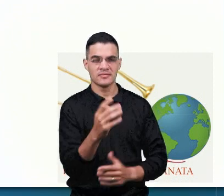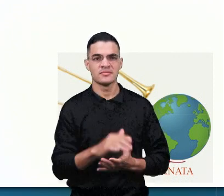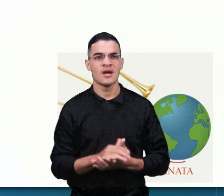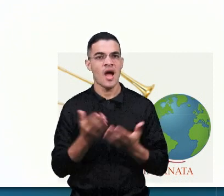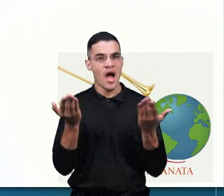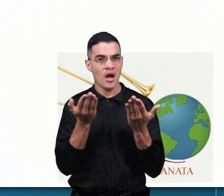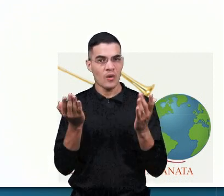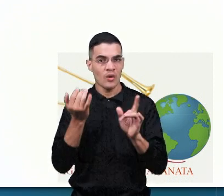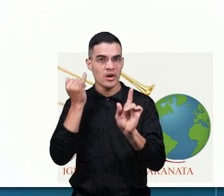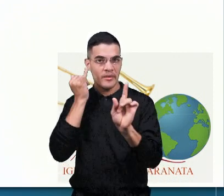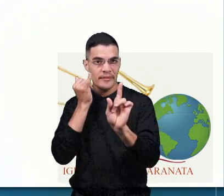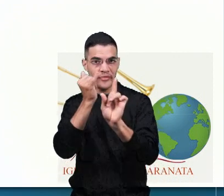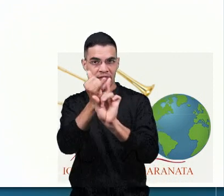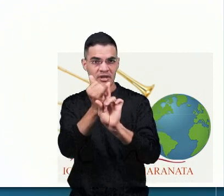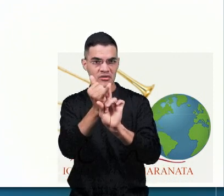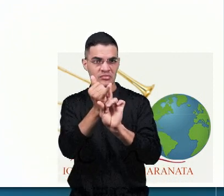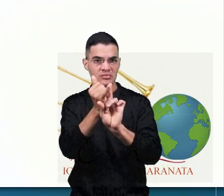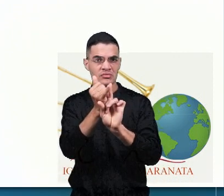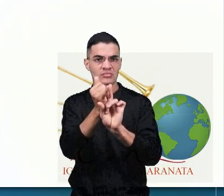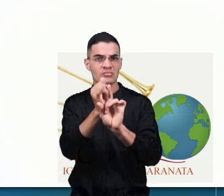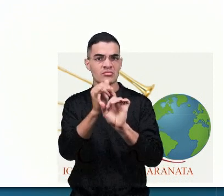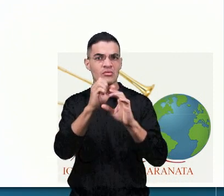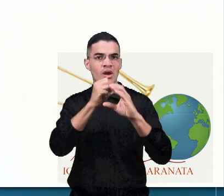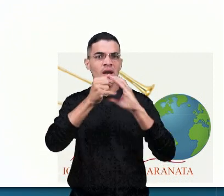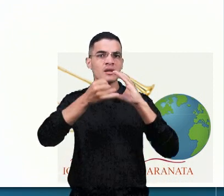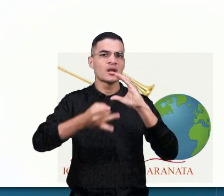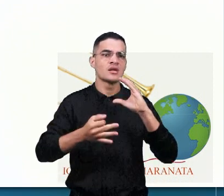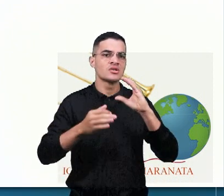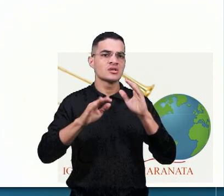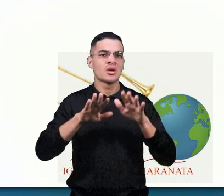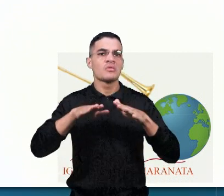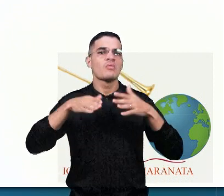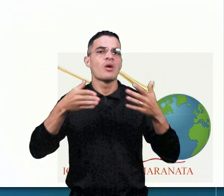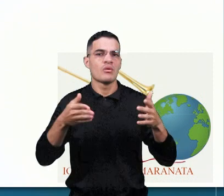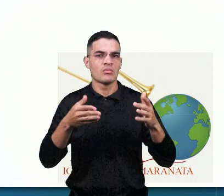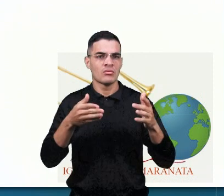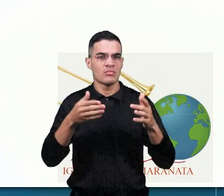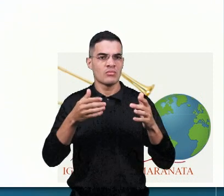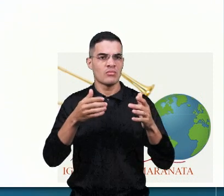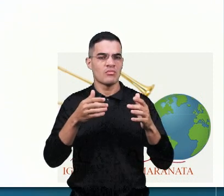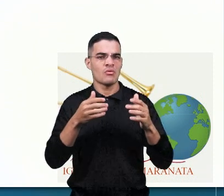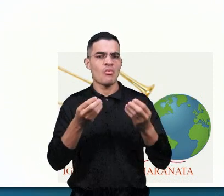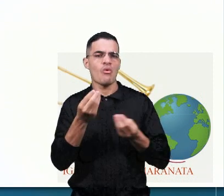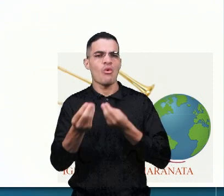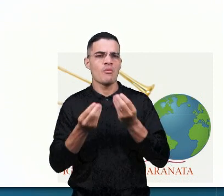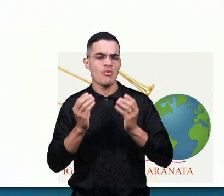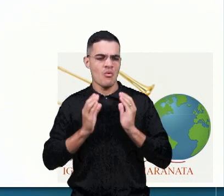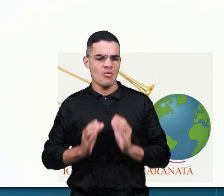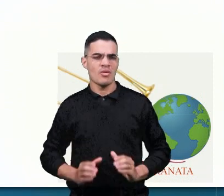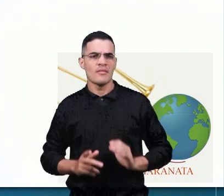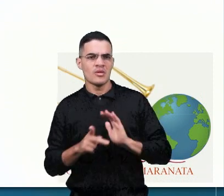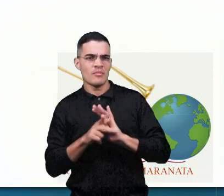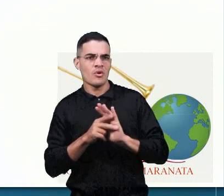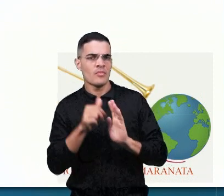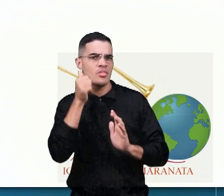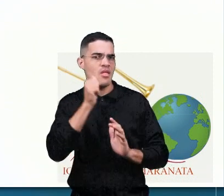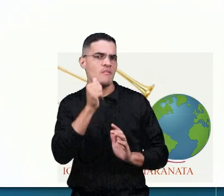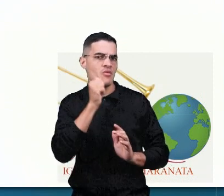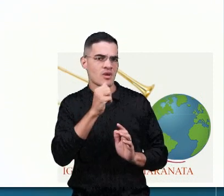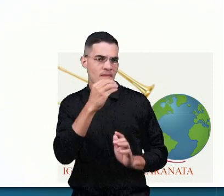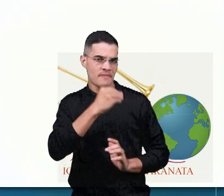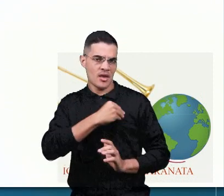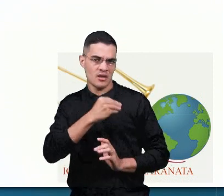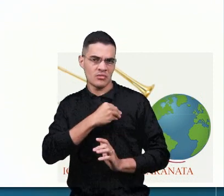non dans le sens prophétique de cette rencontre, mettez en évidence le comportement du pécheur et